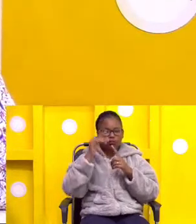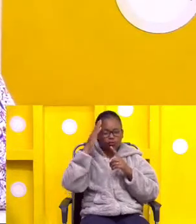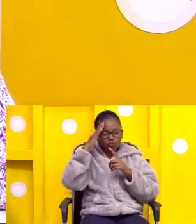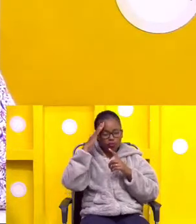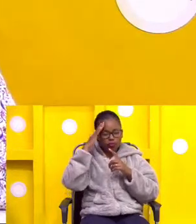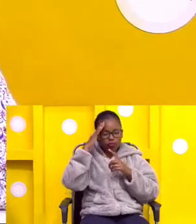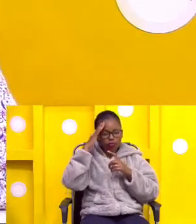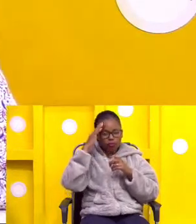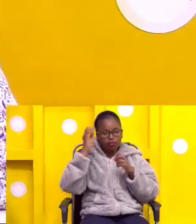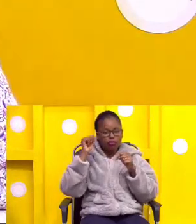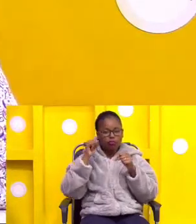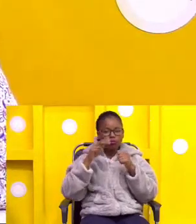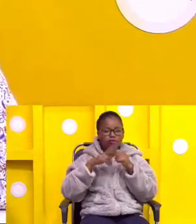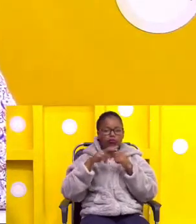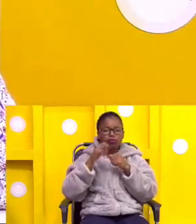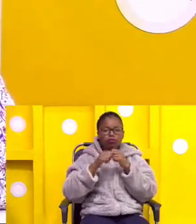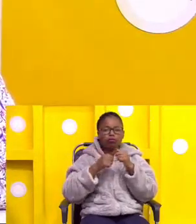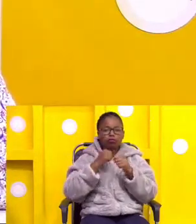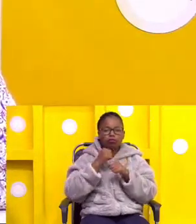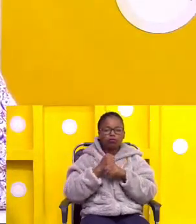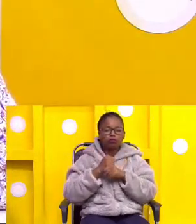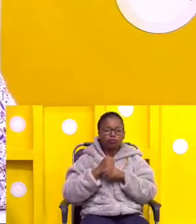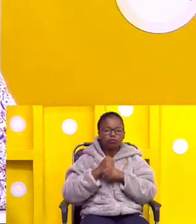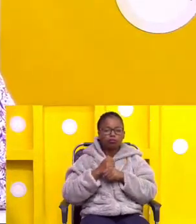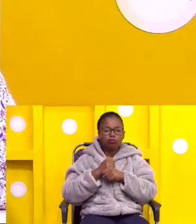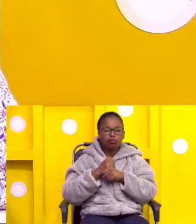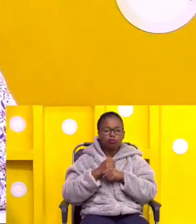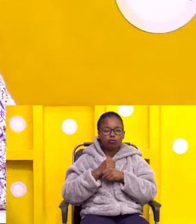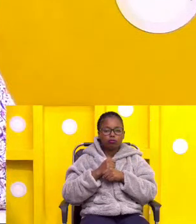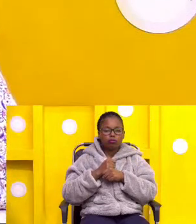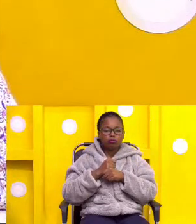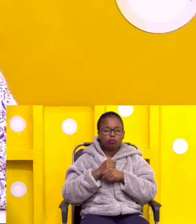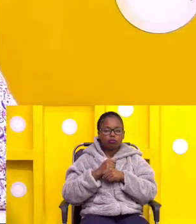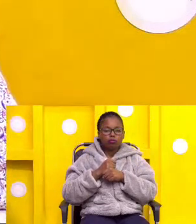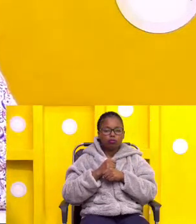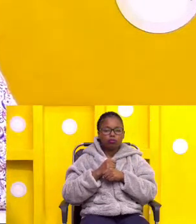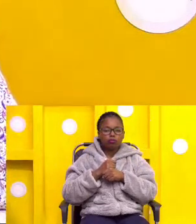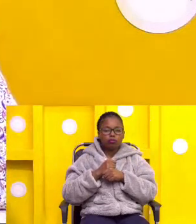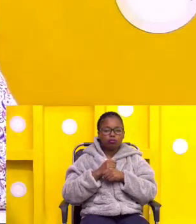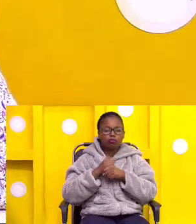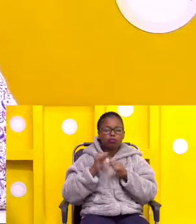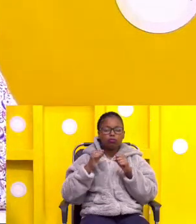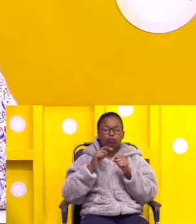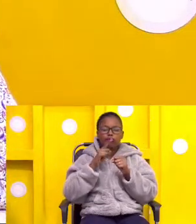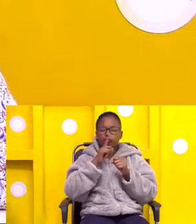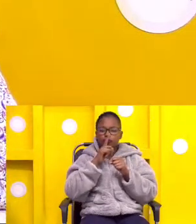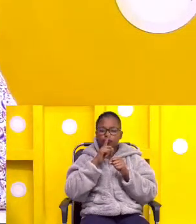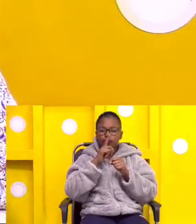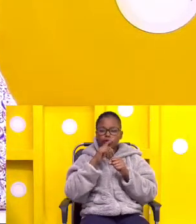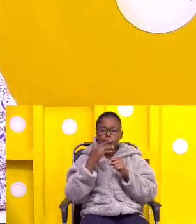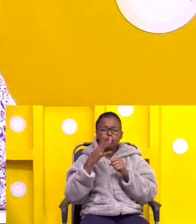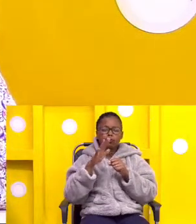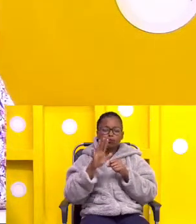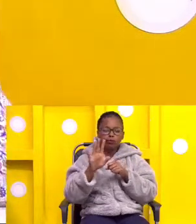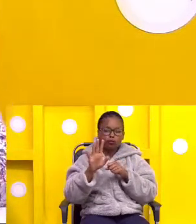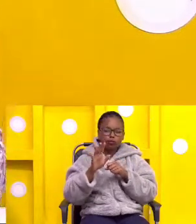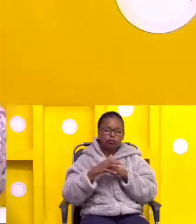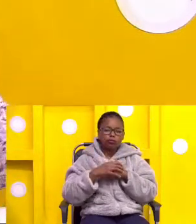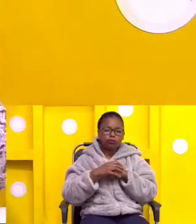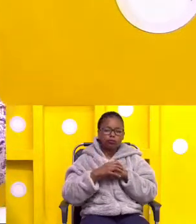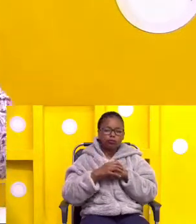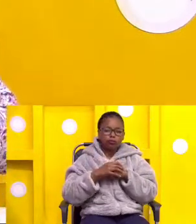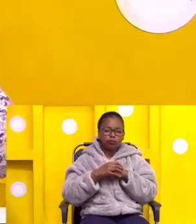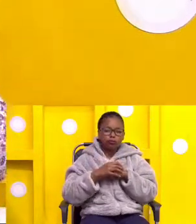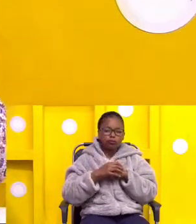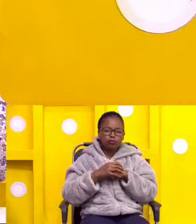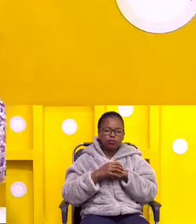Zidhami ya kata mwogo waja mame nyire maifadha akua. Niki ugwela aligi niwega ukira na maudu maku. Lugwa nene magiyo kama